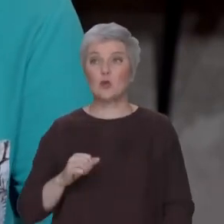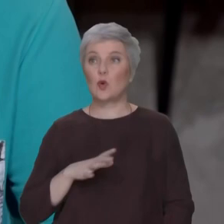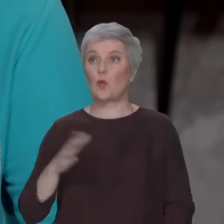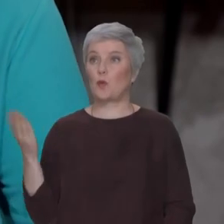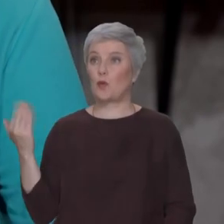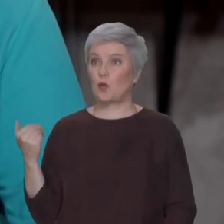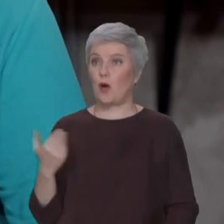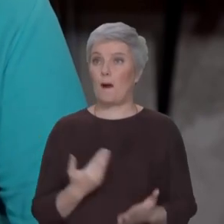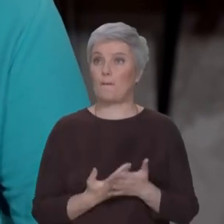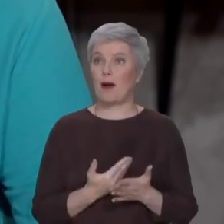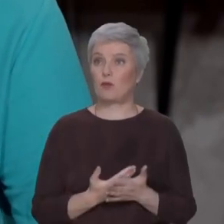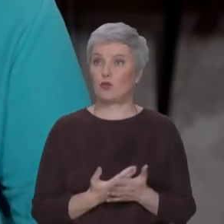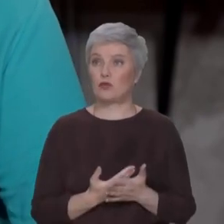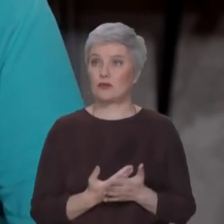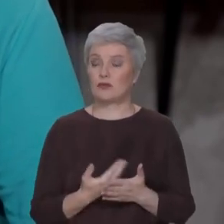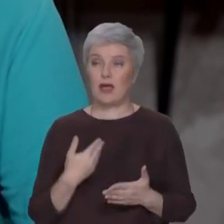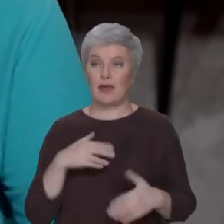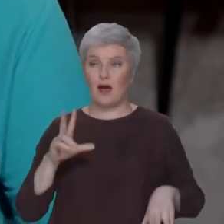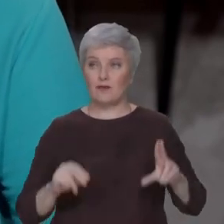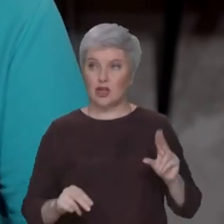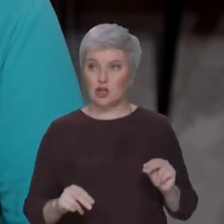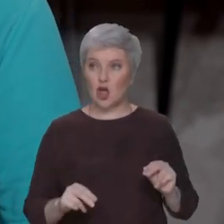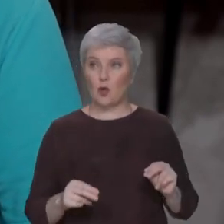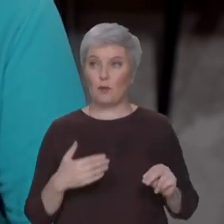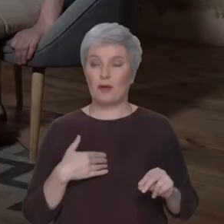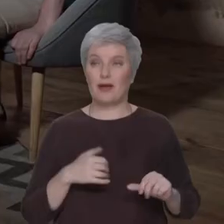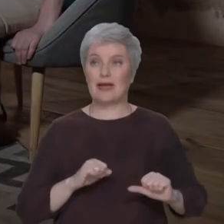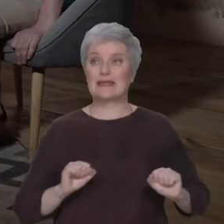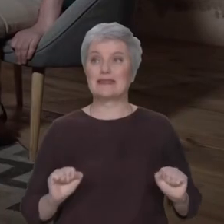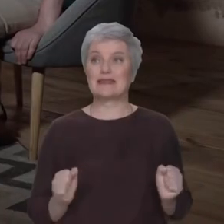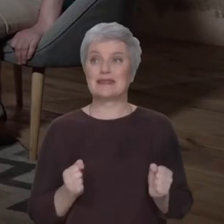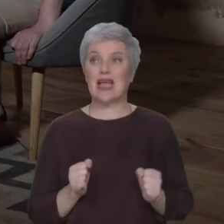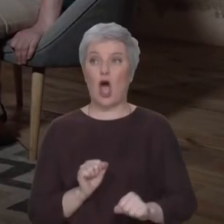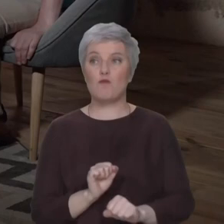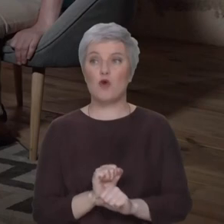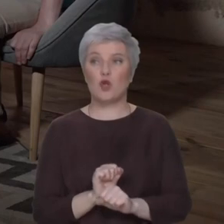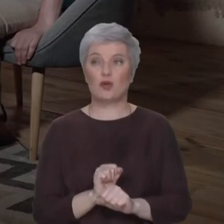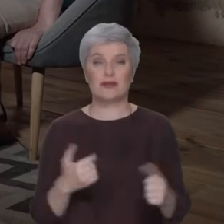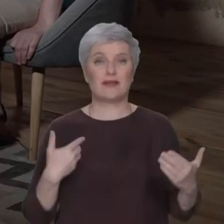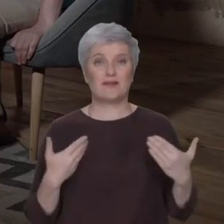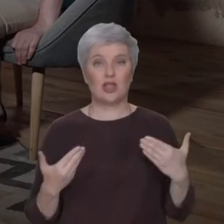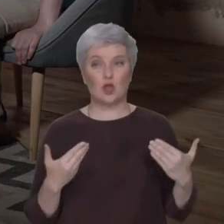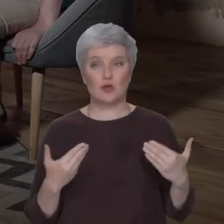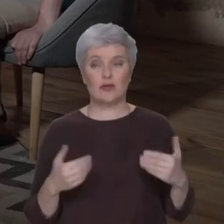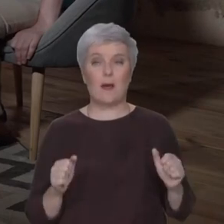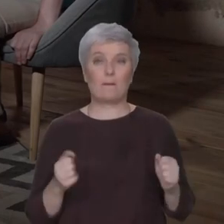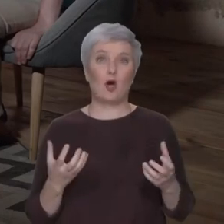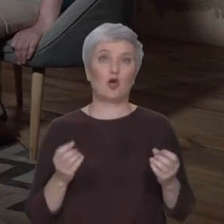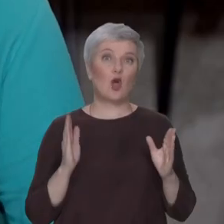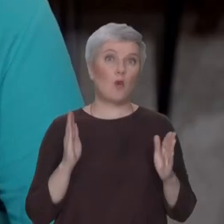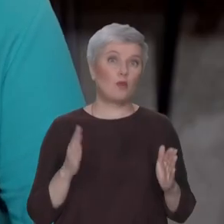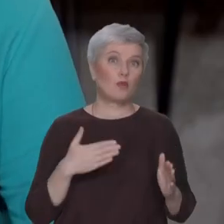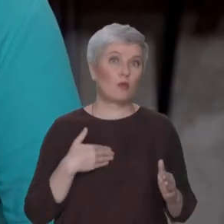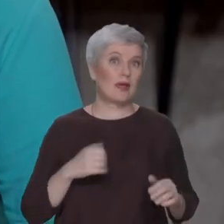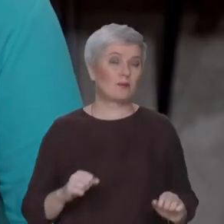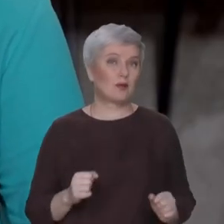Вони, мабуть, я вважаю, що ми заморозили відносини. І вони, може, ще й будуть моїми друзями,